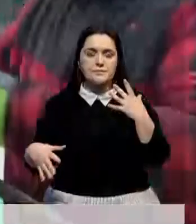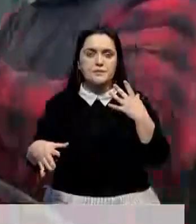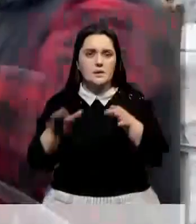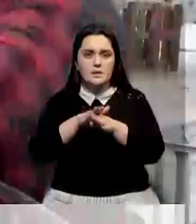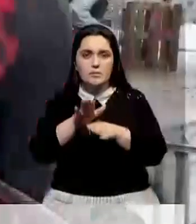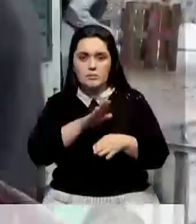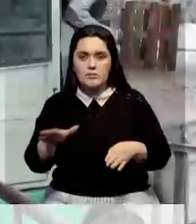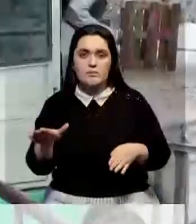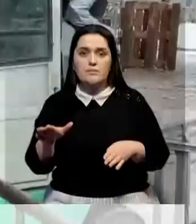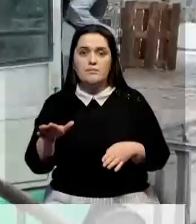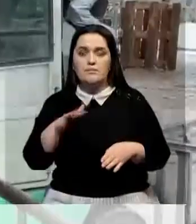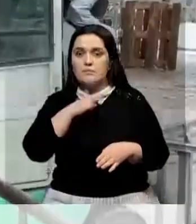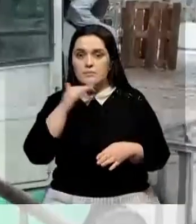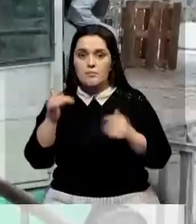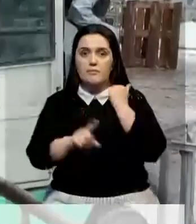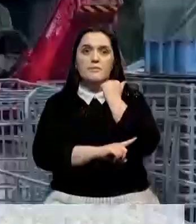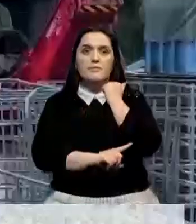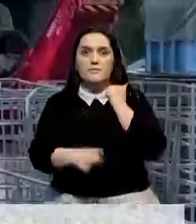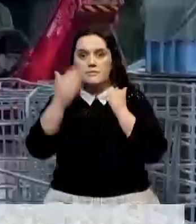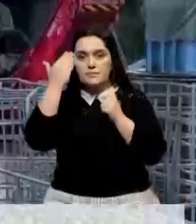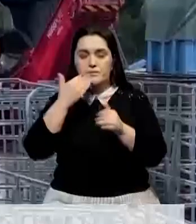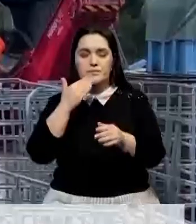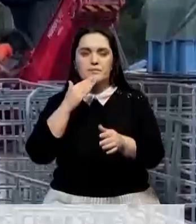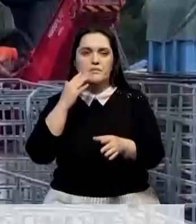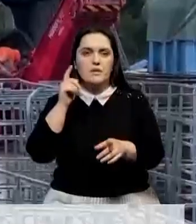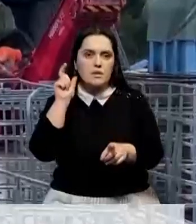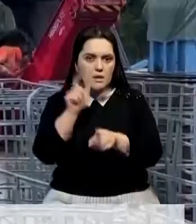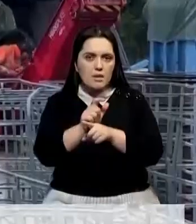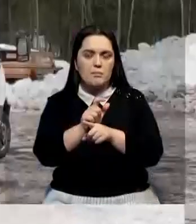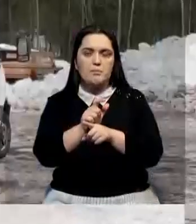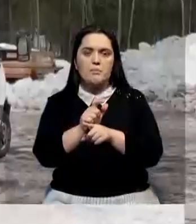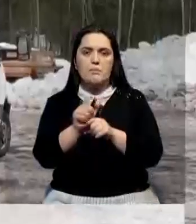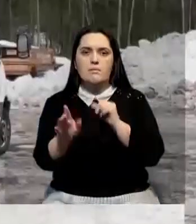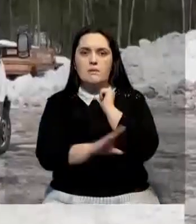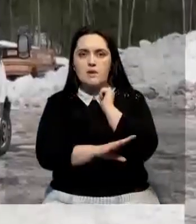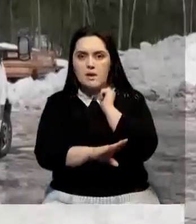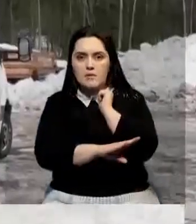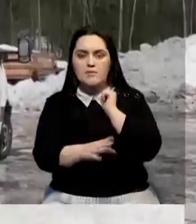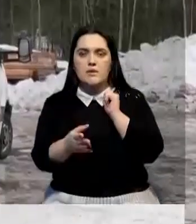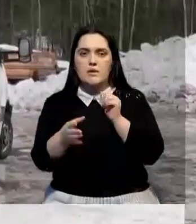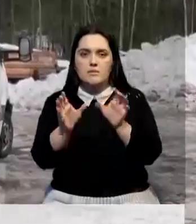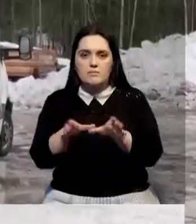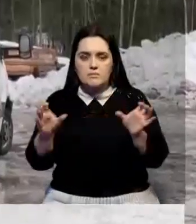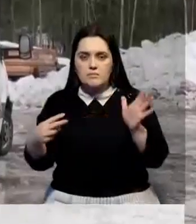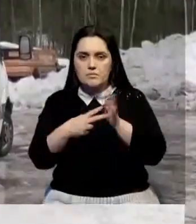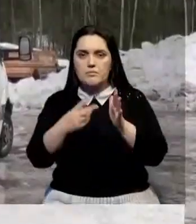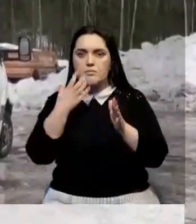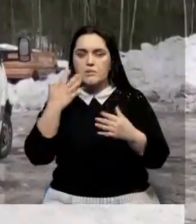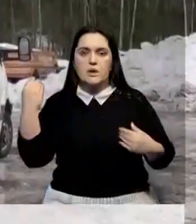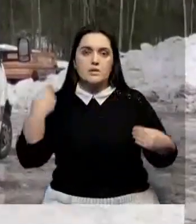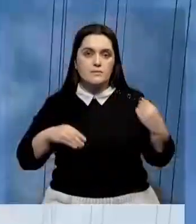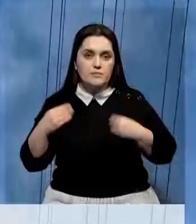всех регионах этой страны. Тем не менее, многие финны еще с лета запаслись дровами, нагревательными приборами и теплой